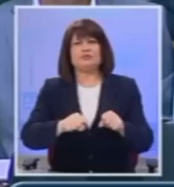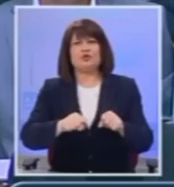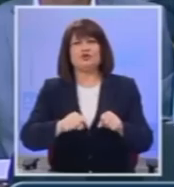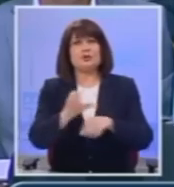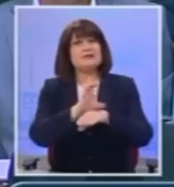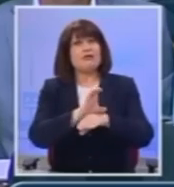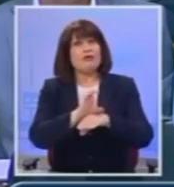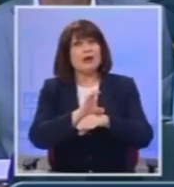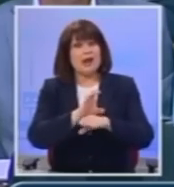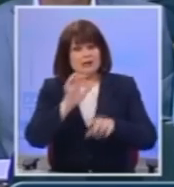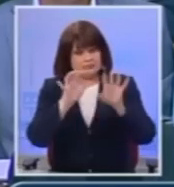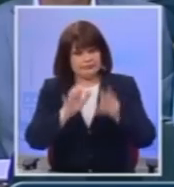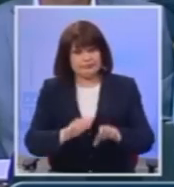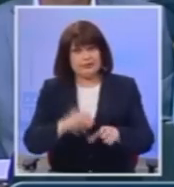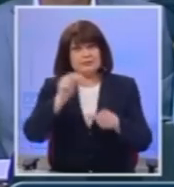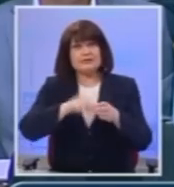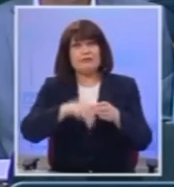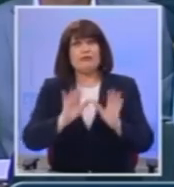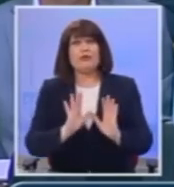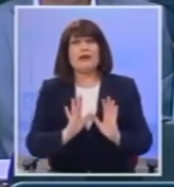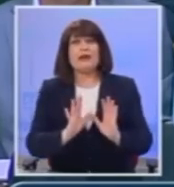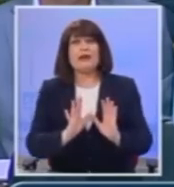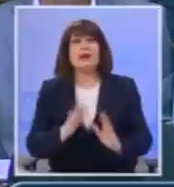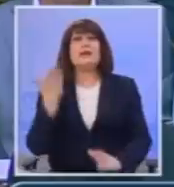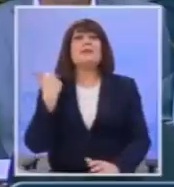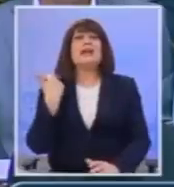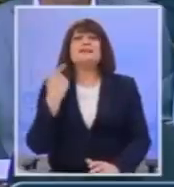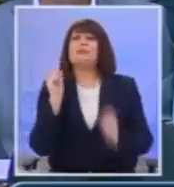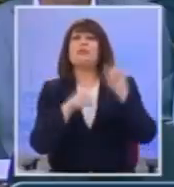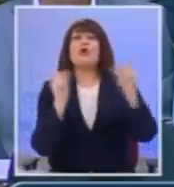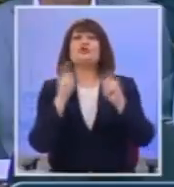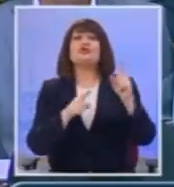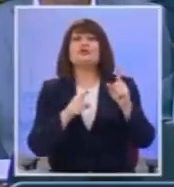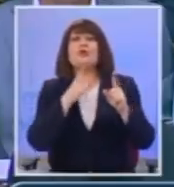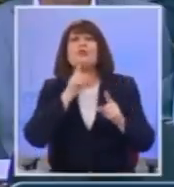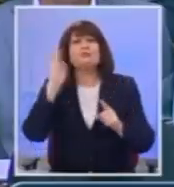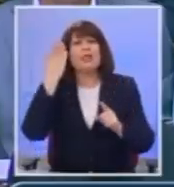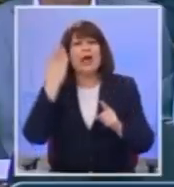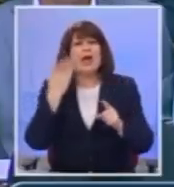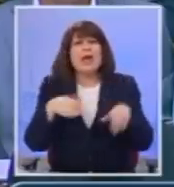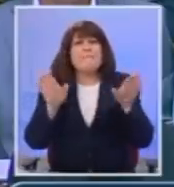ηλεκτρονική ψηφοφορία? Πού θα επιστρέψουμε, στα Περιστέρια που είναι και λίγο πιο γραφικό? Μετά,